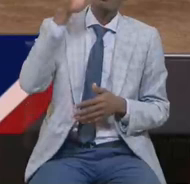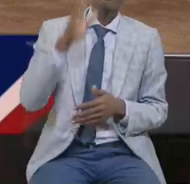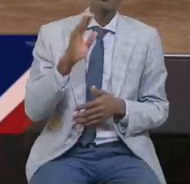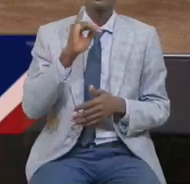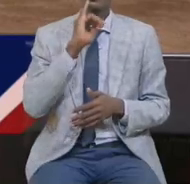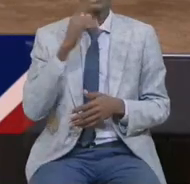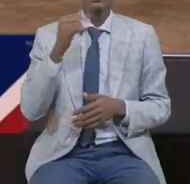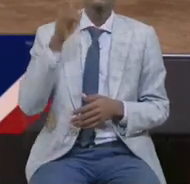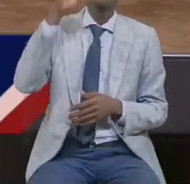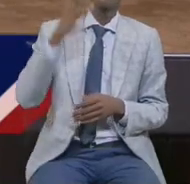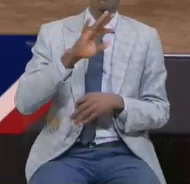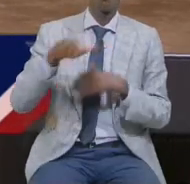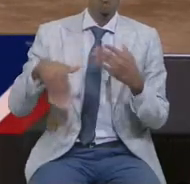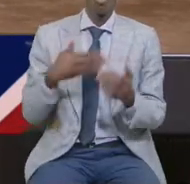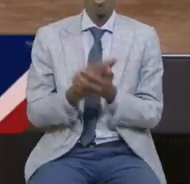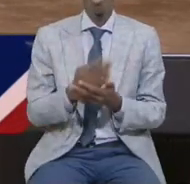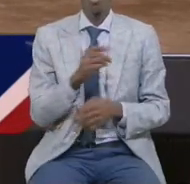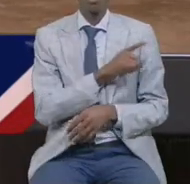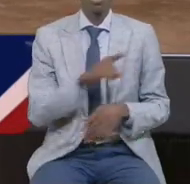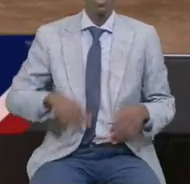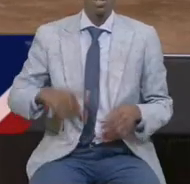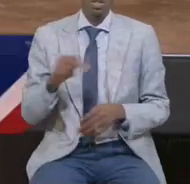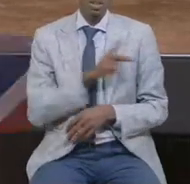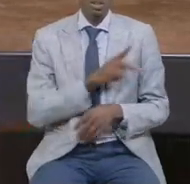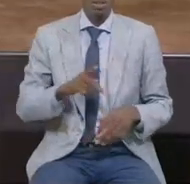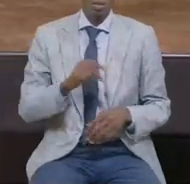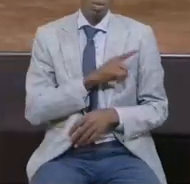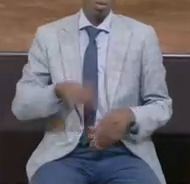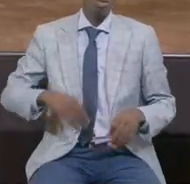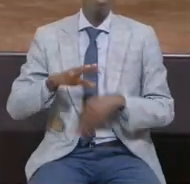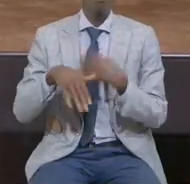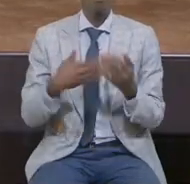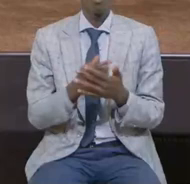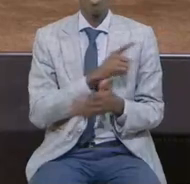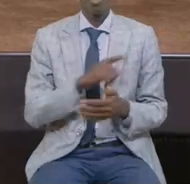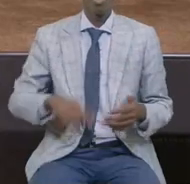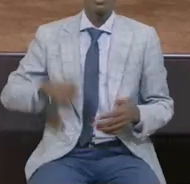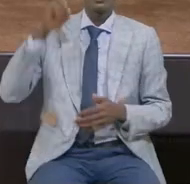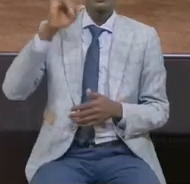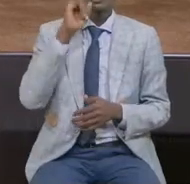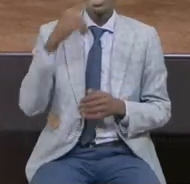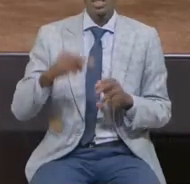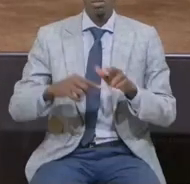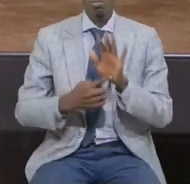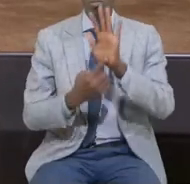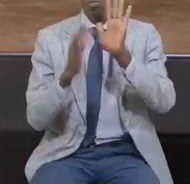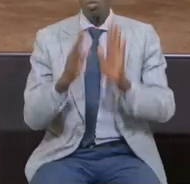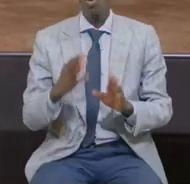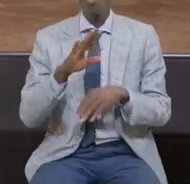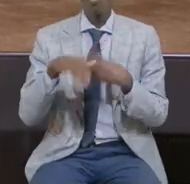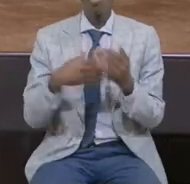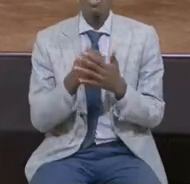Dieu des dieux et le Seigneur des seigneurs. Il révèle les secrets puisque tu as pu découvrir